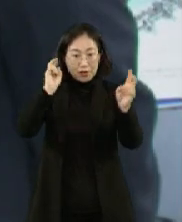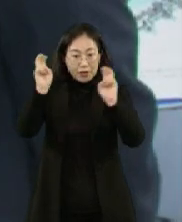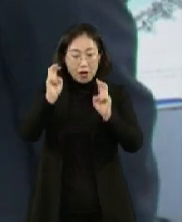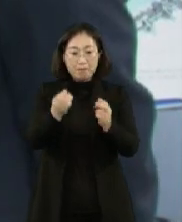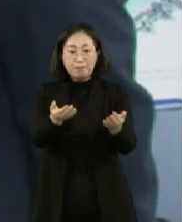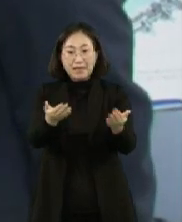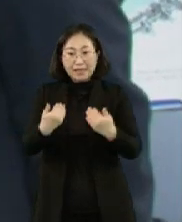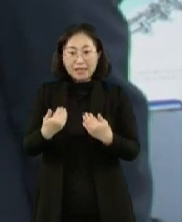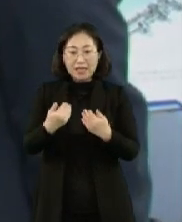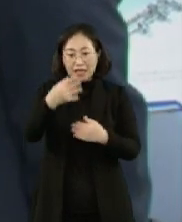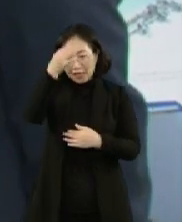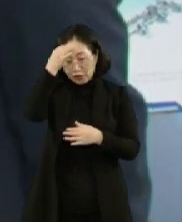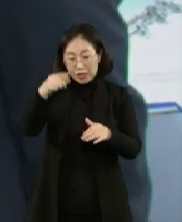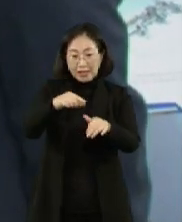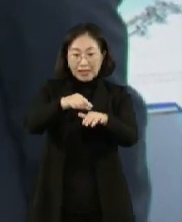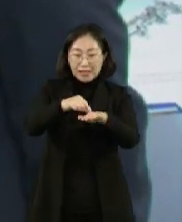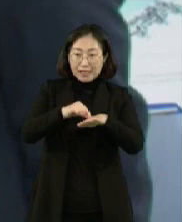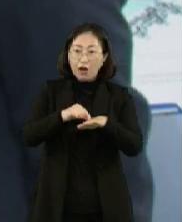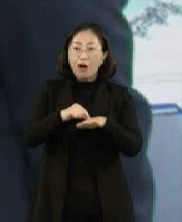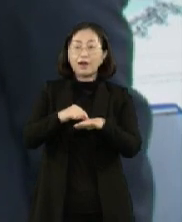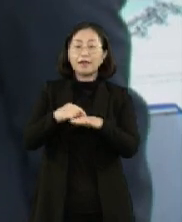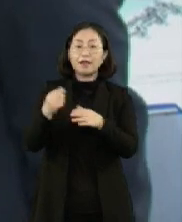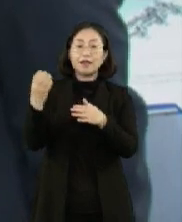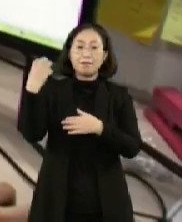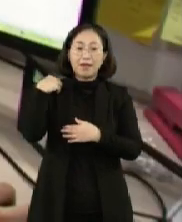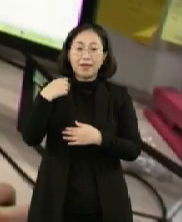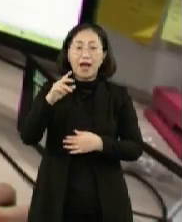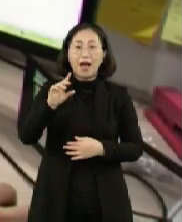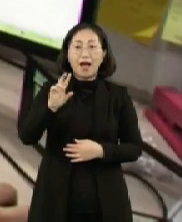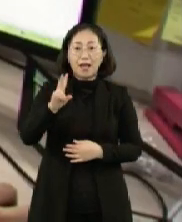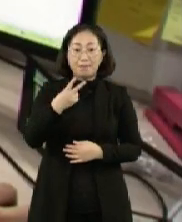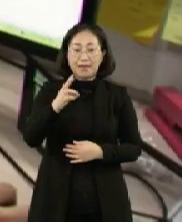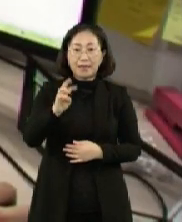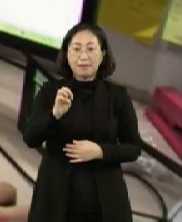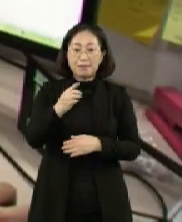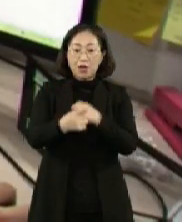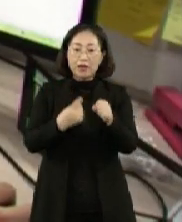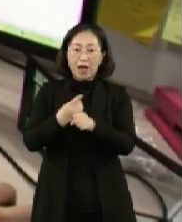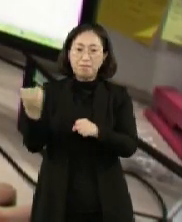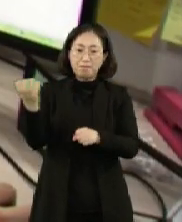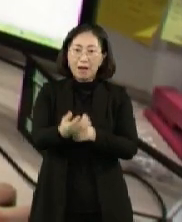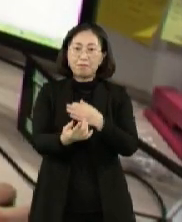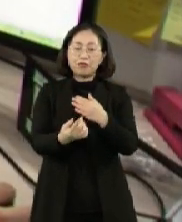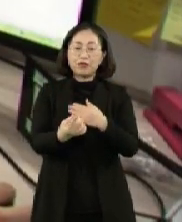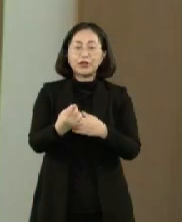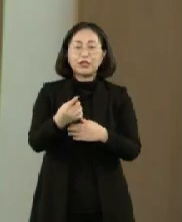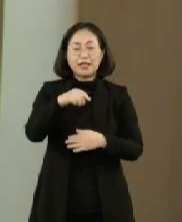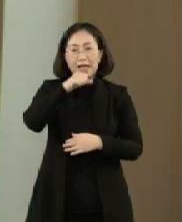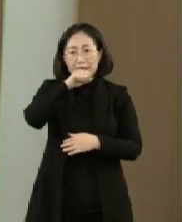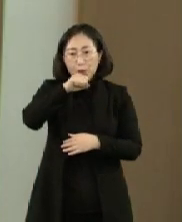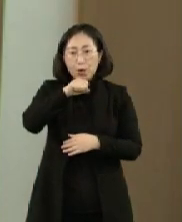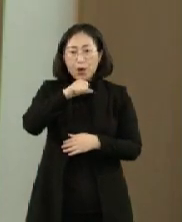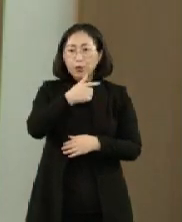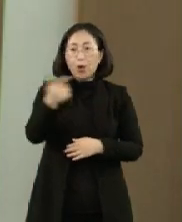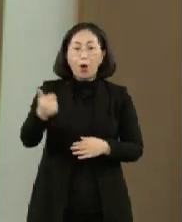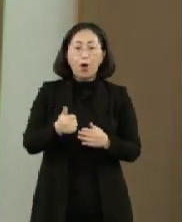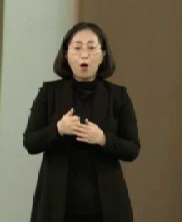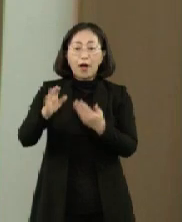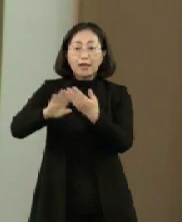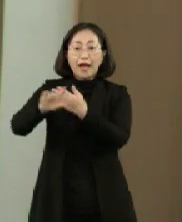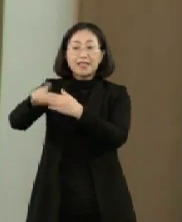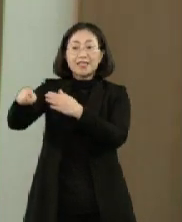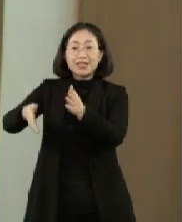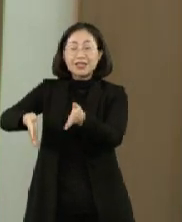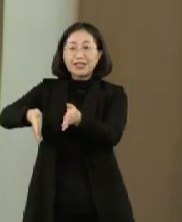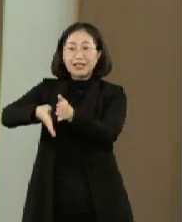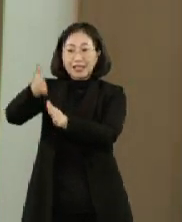유치와 기술 이전을 맡아 연간 3만 명이 방문하며 예산만 1조 원 이상이어서 타 시도에서도 이전을